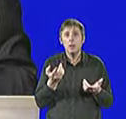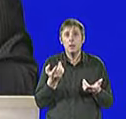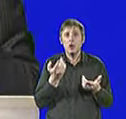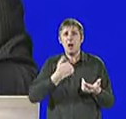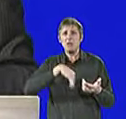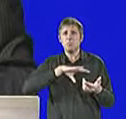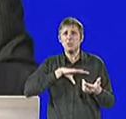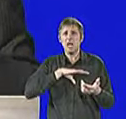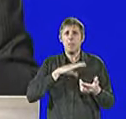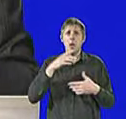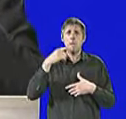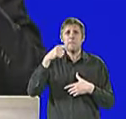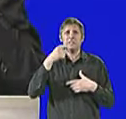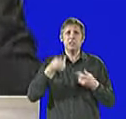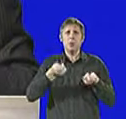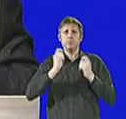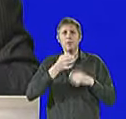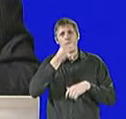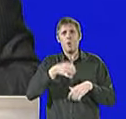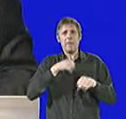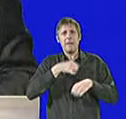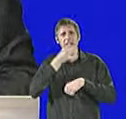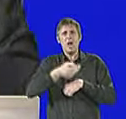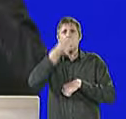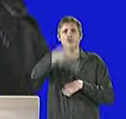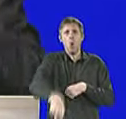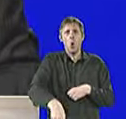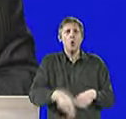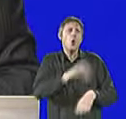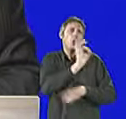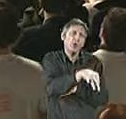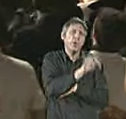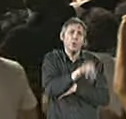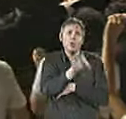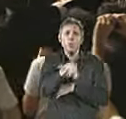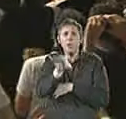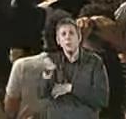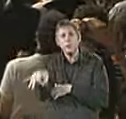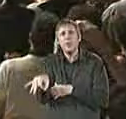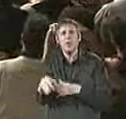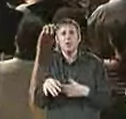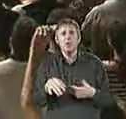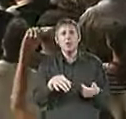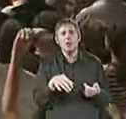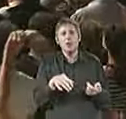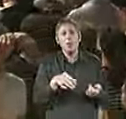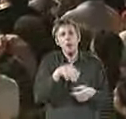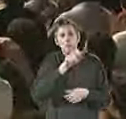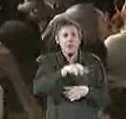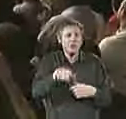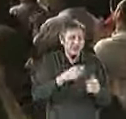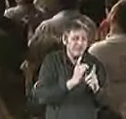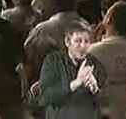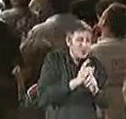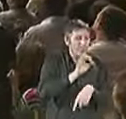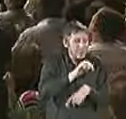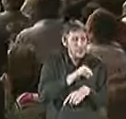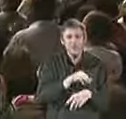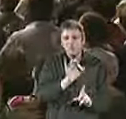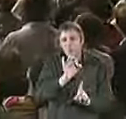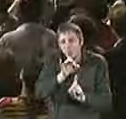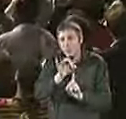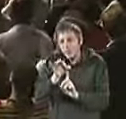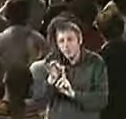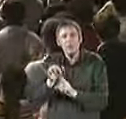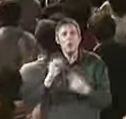faut être capable de dire non. Et pas toujours oui, selon les interlocuteurs multiples que l'on rencontre tout au long